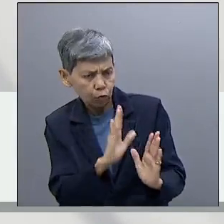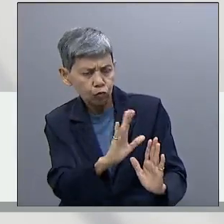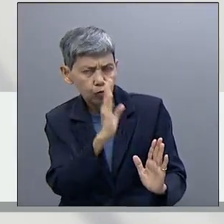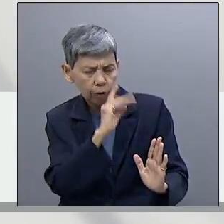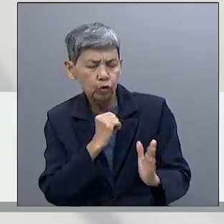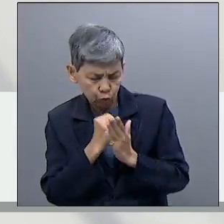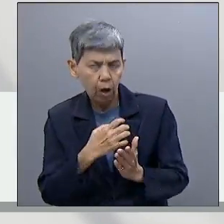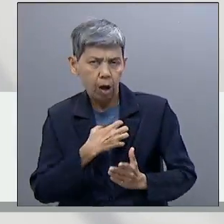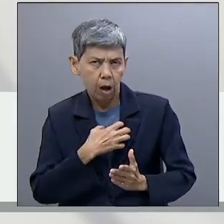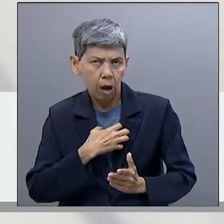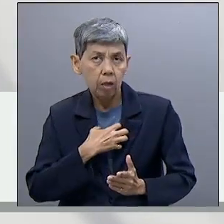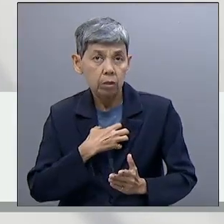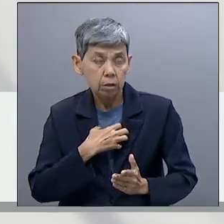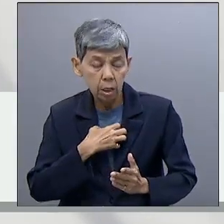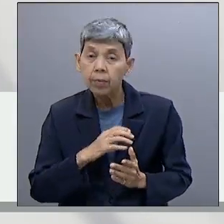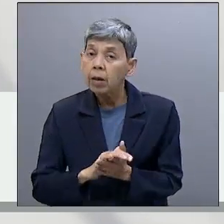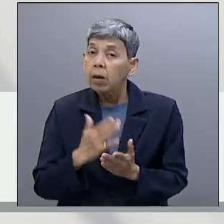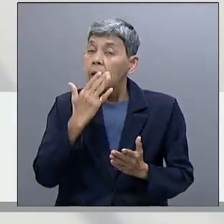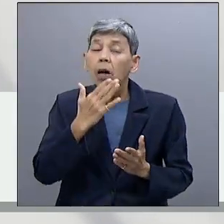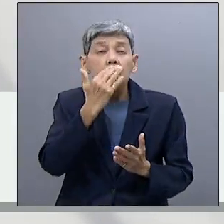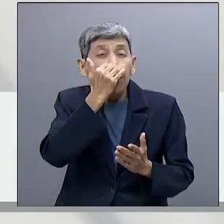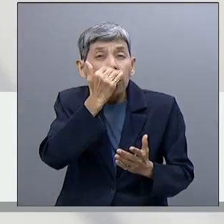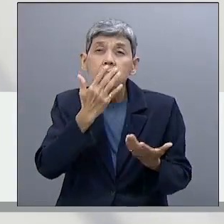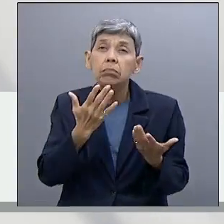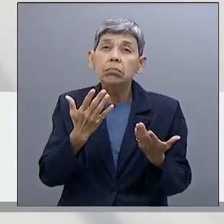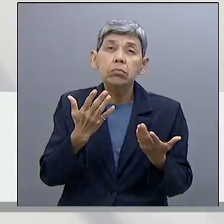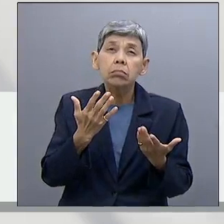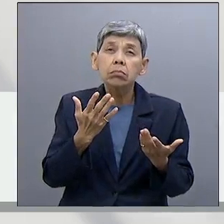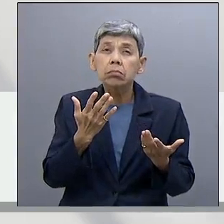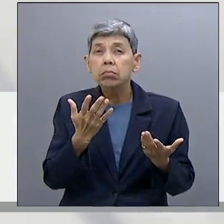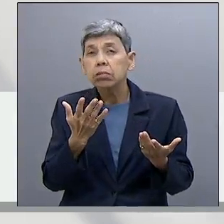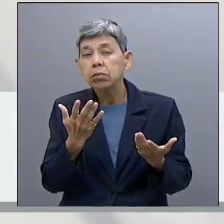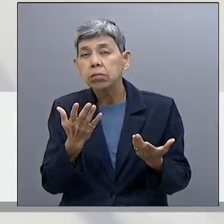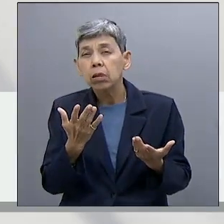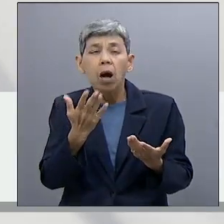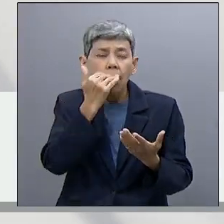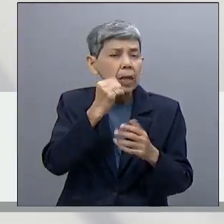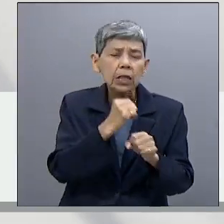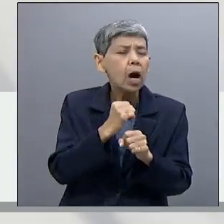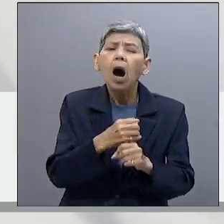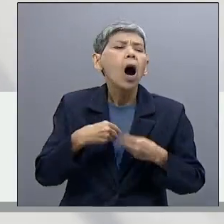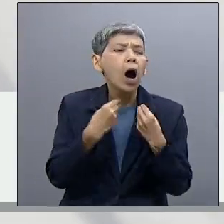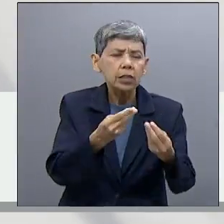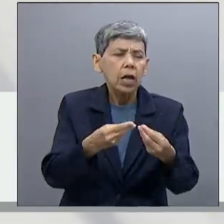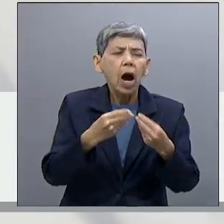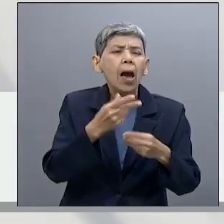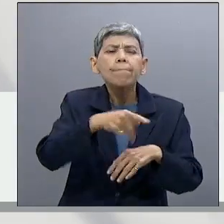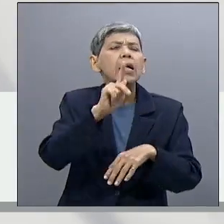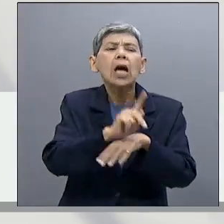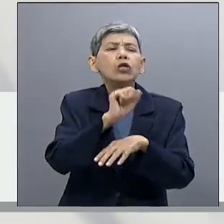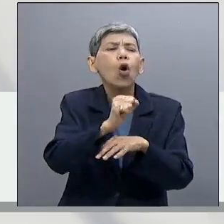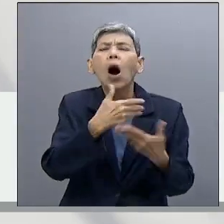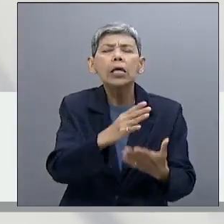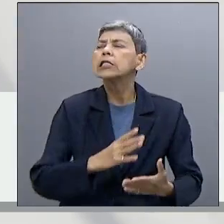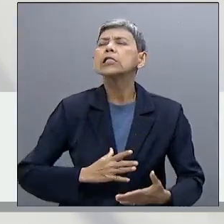ออกมาอย่างน้อย เพื่อให้อะไรเพื่อเป็นรางวัลแก่ท่านวันโนอะไรก็ได้นะฮะ ก็เป็นการ